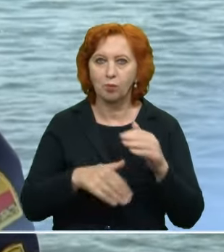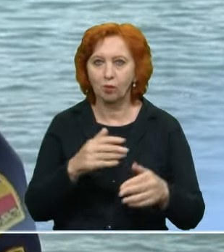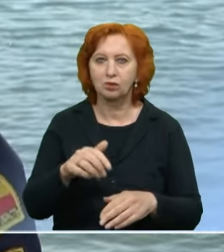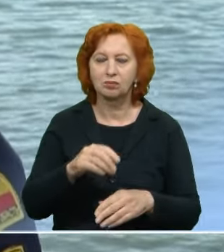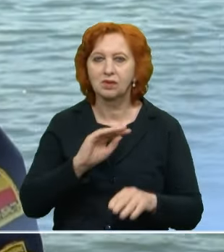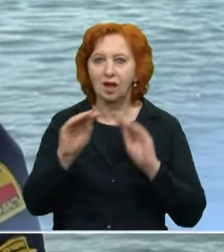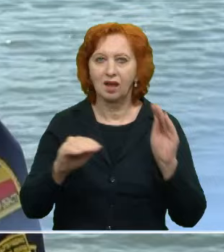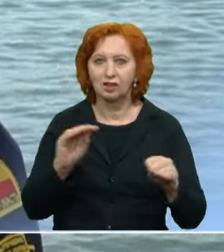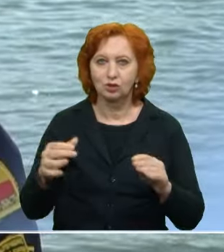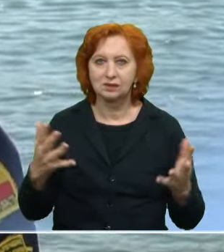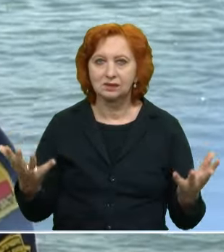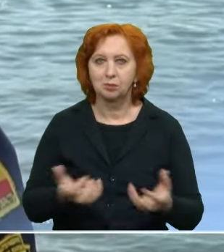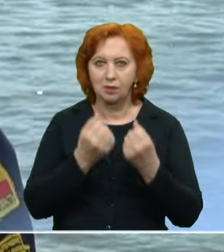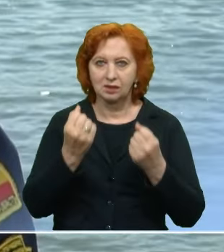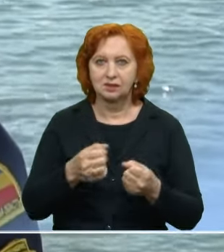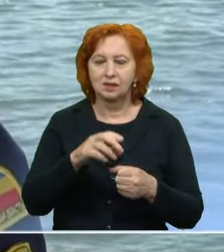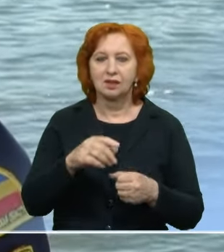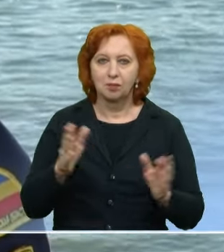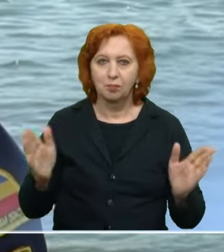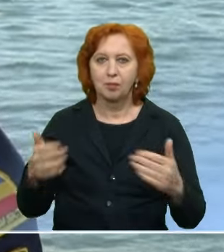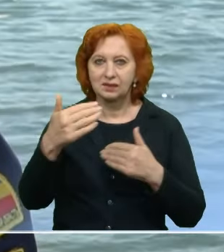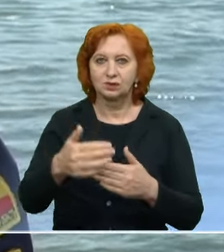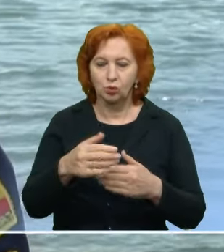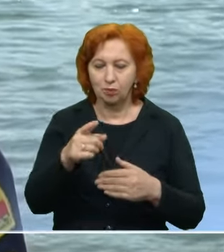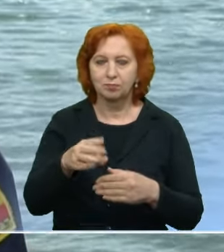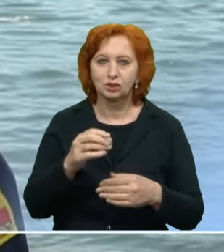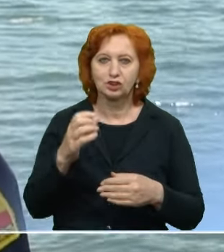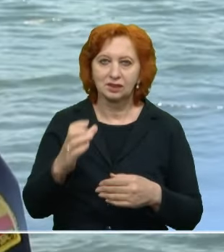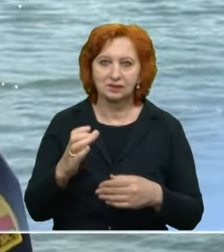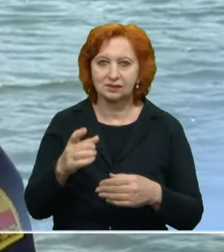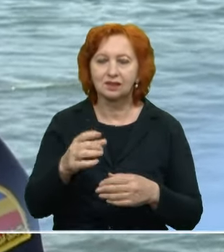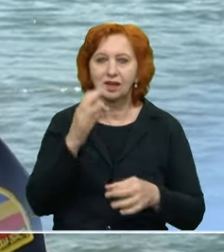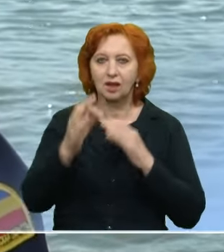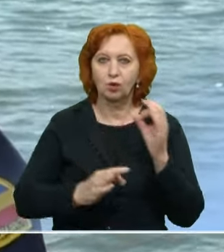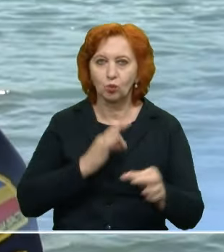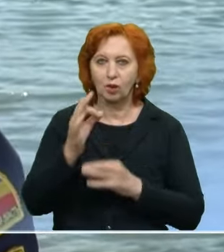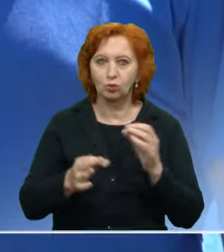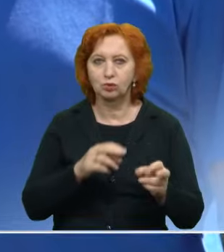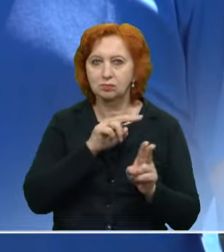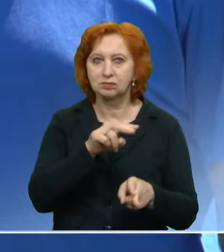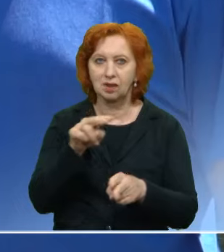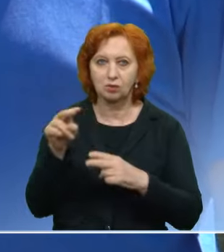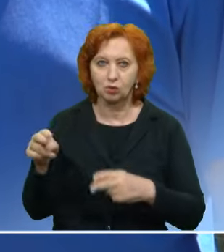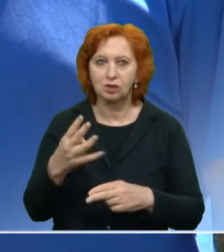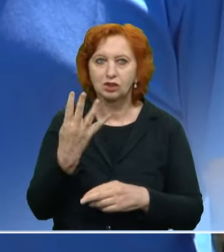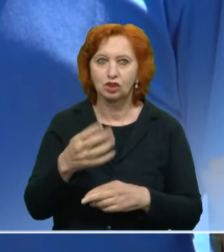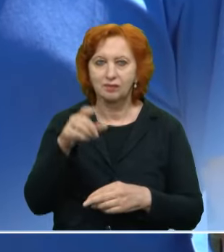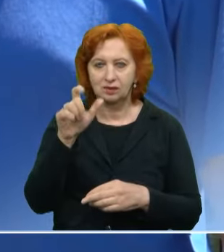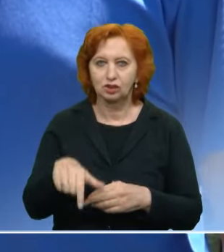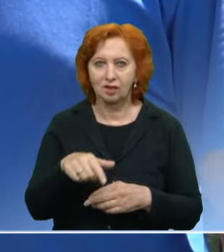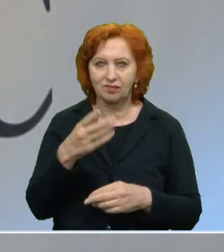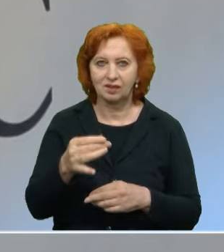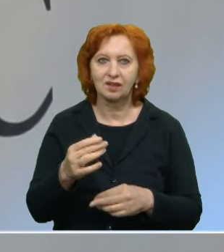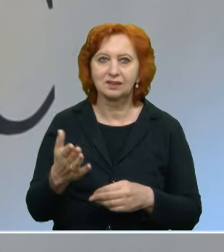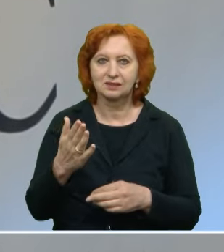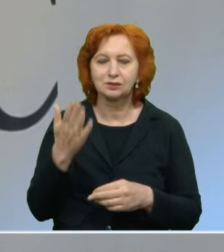оснащен спасательным постом ДПЧС, на котором несут круглосуточную работу четверо спасателей. Спасательный